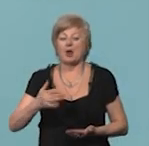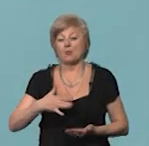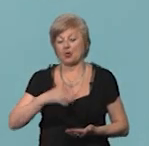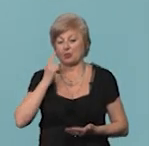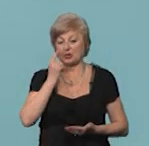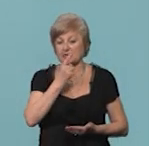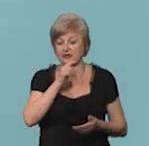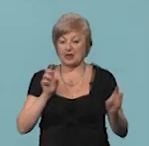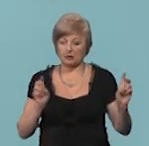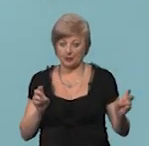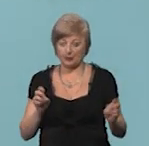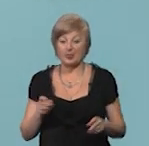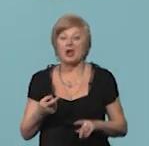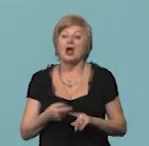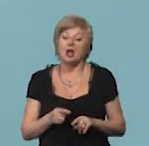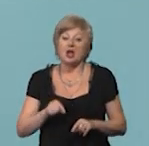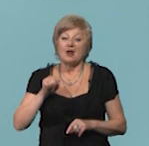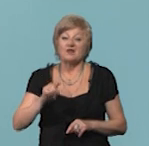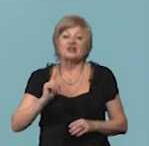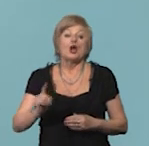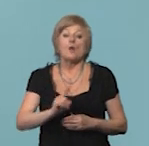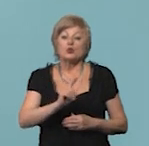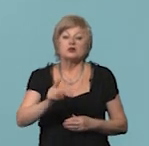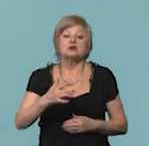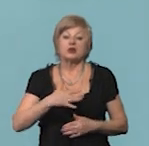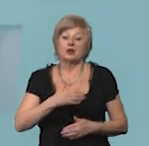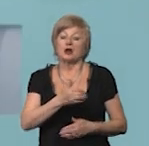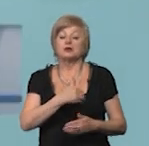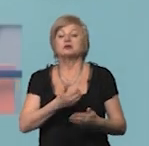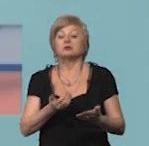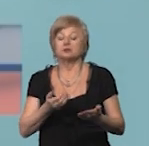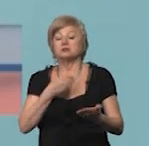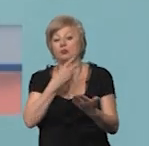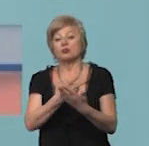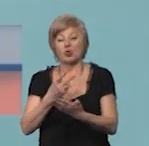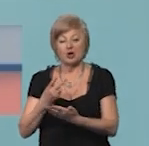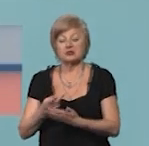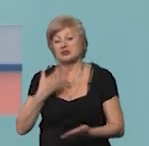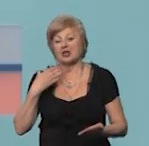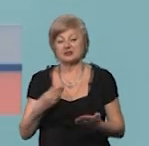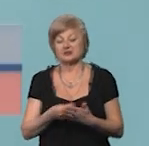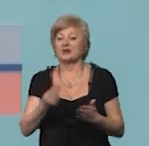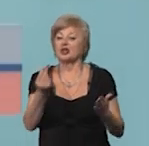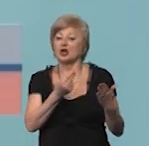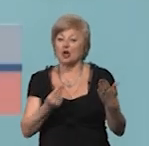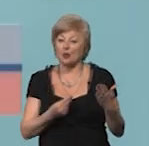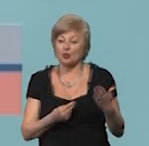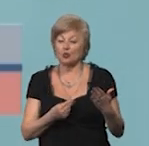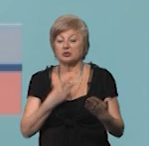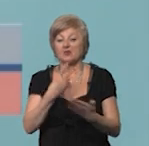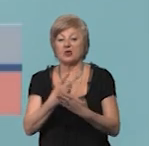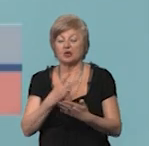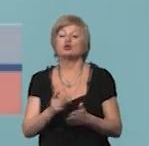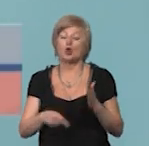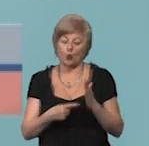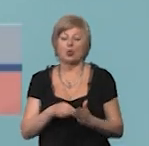В краєзнавчому музеї я вирішив представити роботи. У краєзнавчому музеї я вирішив представити роботу із зображенням міста